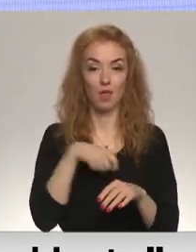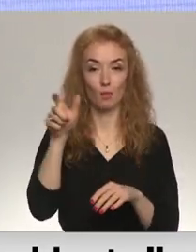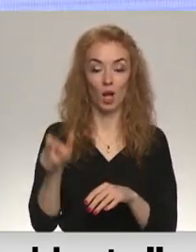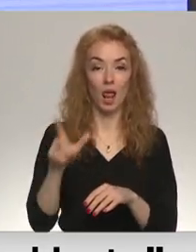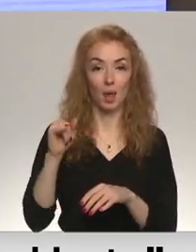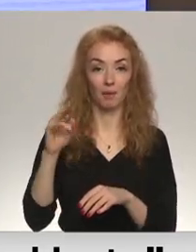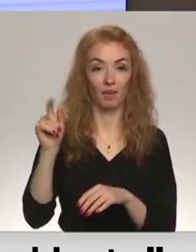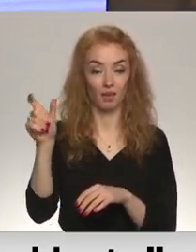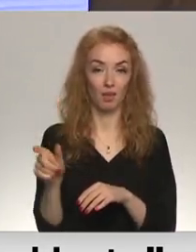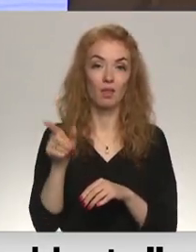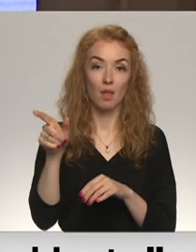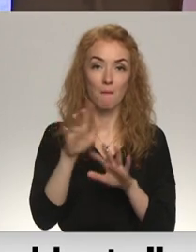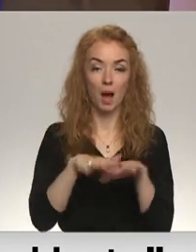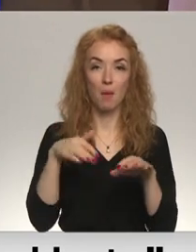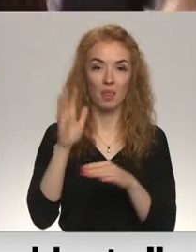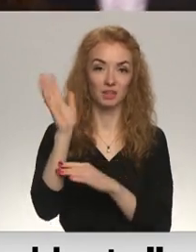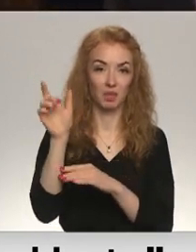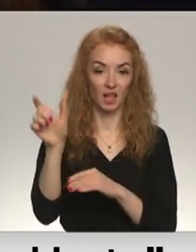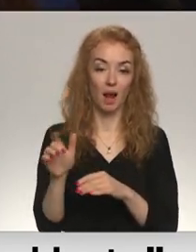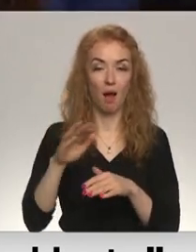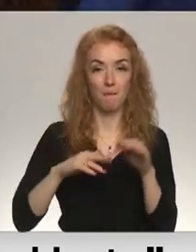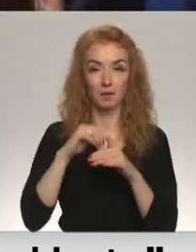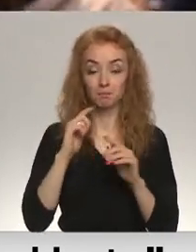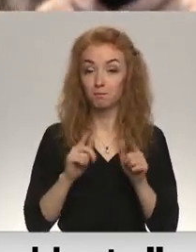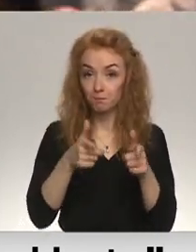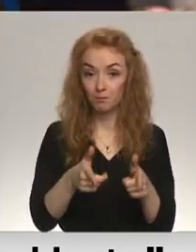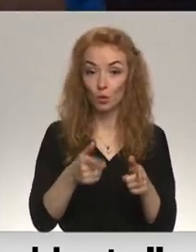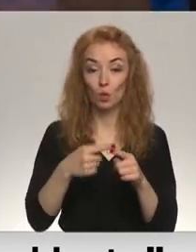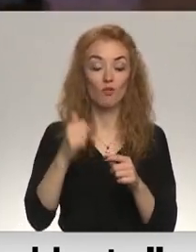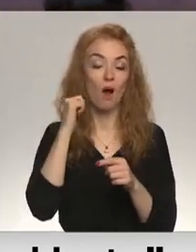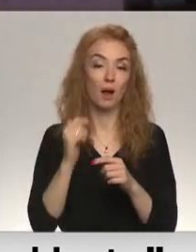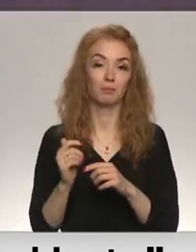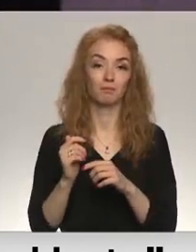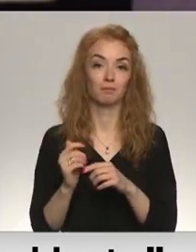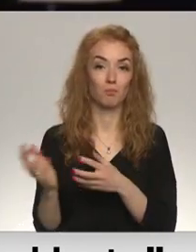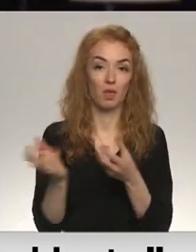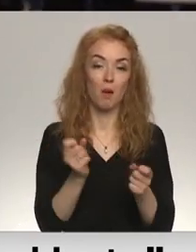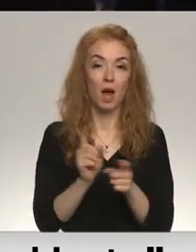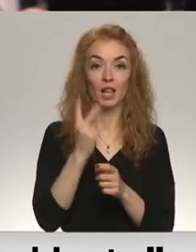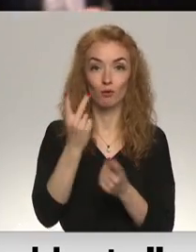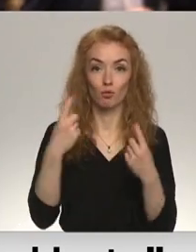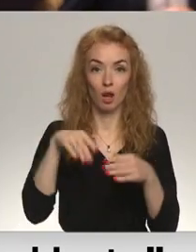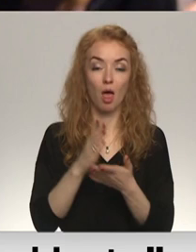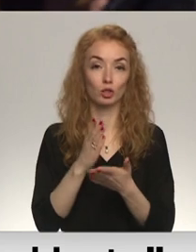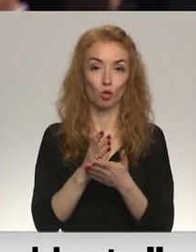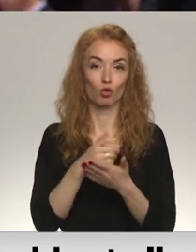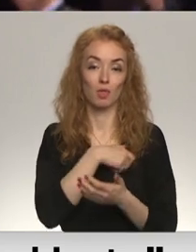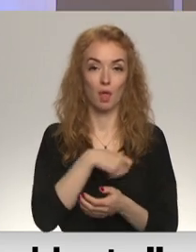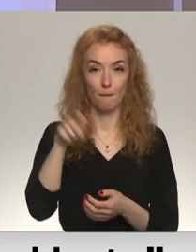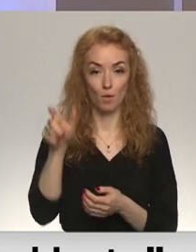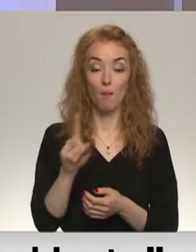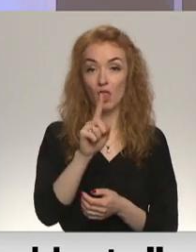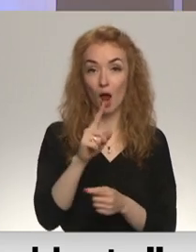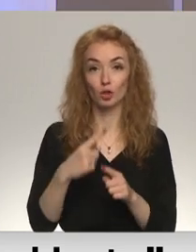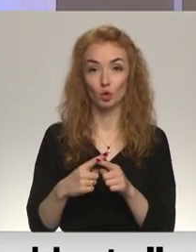Liepiņa parlamenta spīkeres amatam. Partija vakar savās rindās uzņēmusi arī divus pašreizējos Saeimas deputātus Ramonu